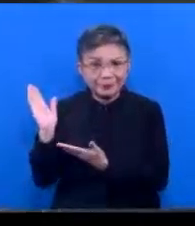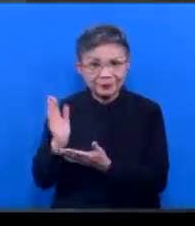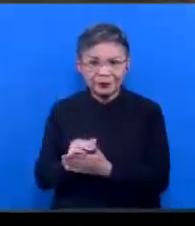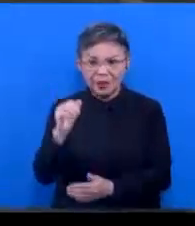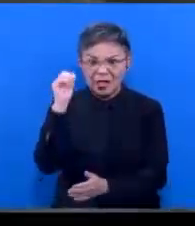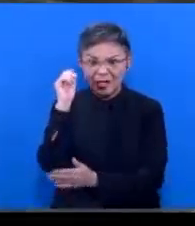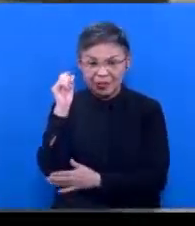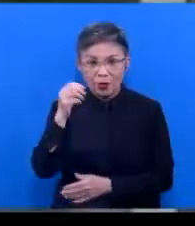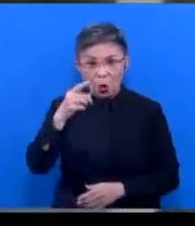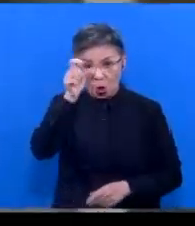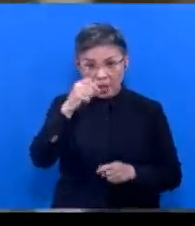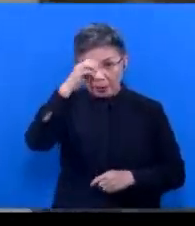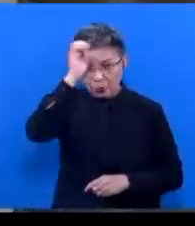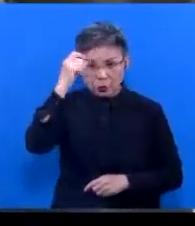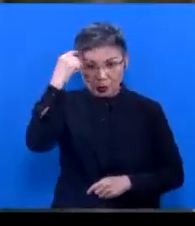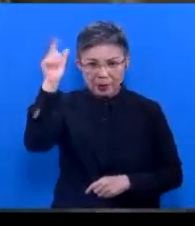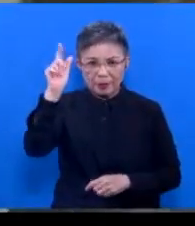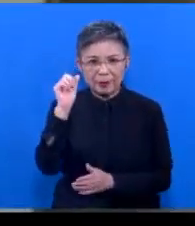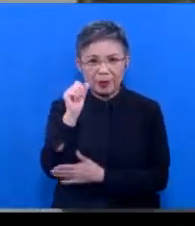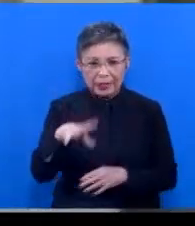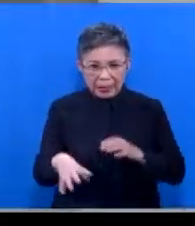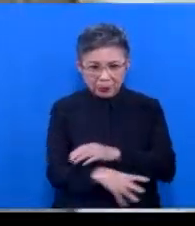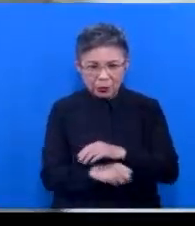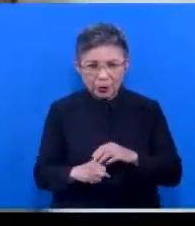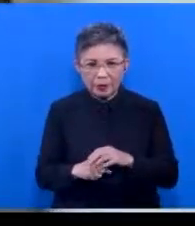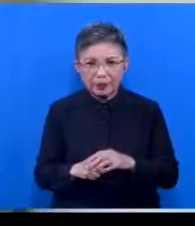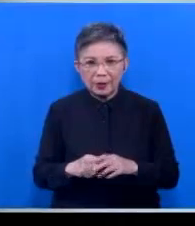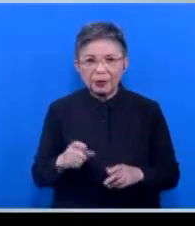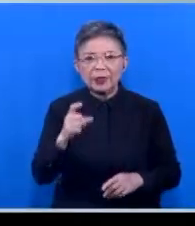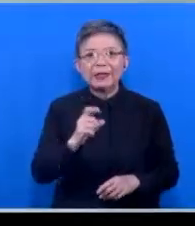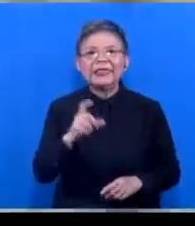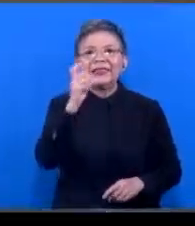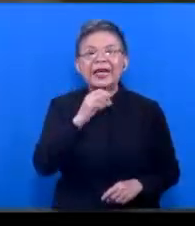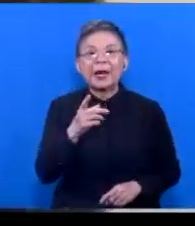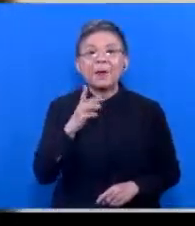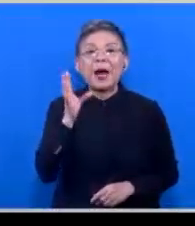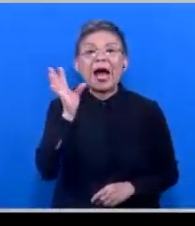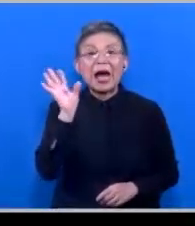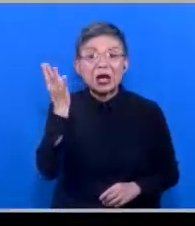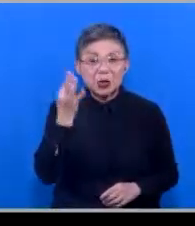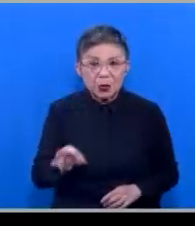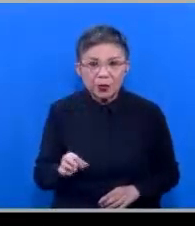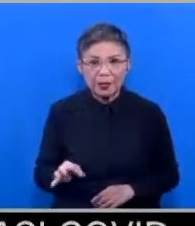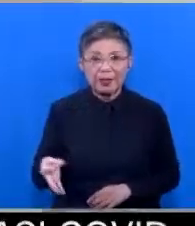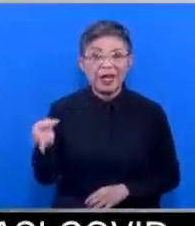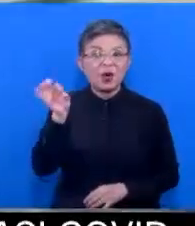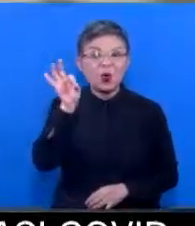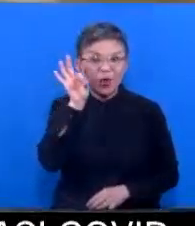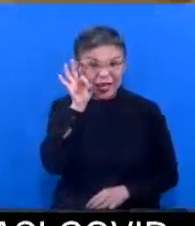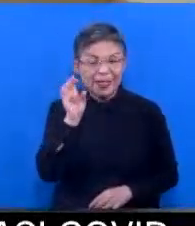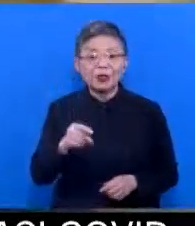Kriminolog Adrianus Meiliala mengatakan pencurian ini merupakan modus baru yang unik, cerdik, dan